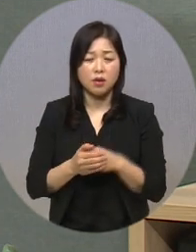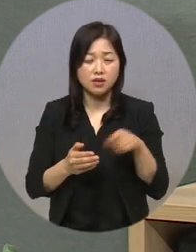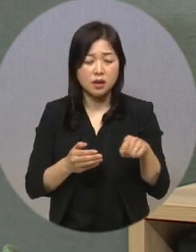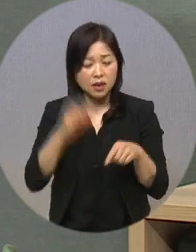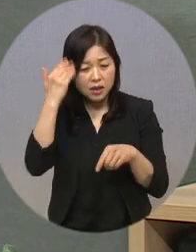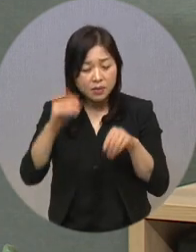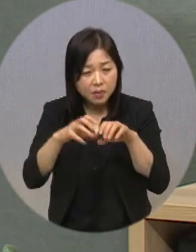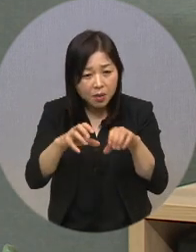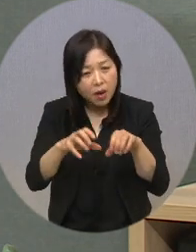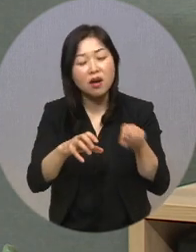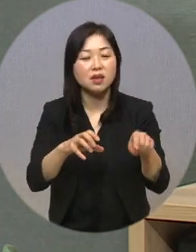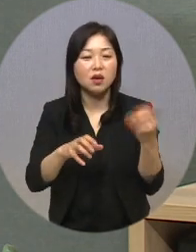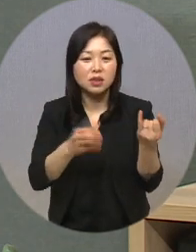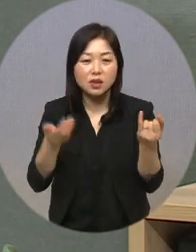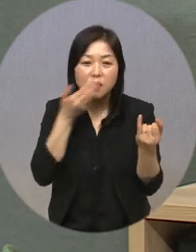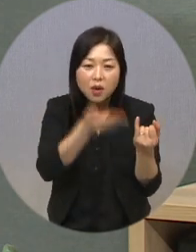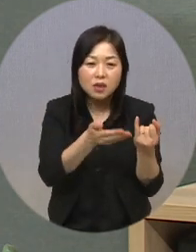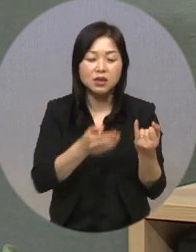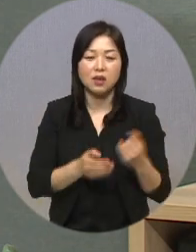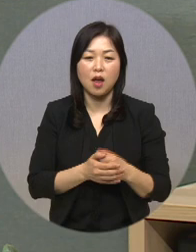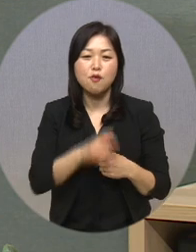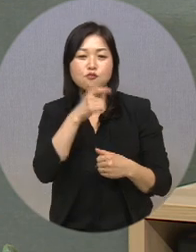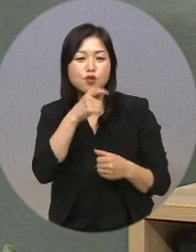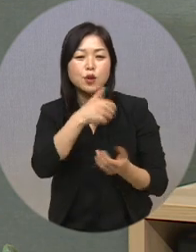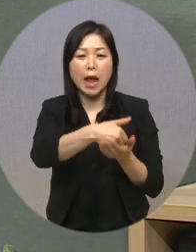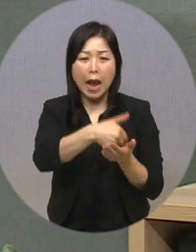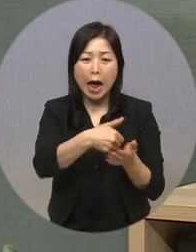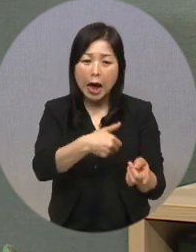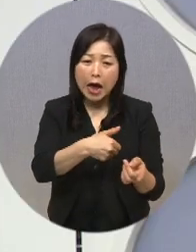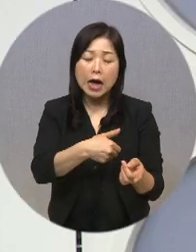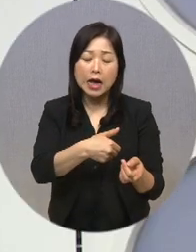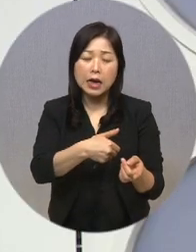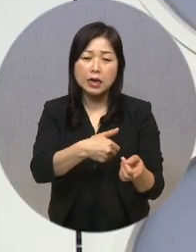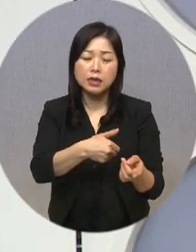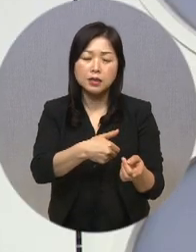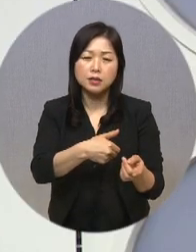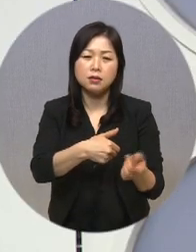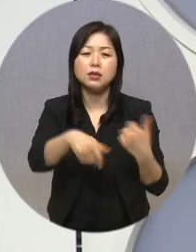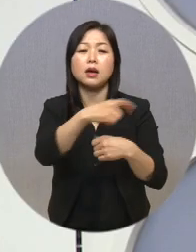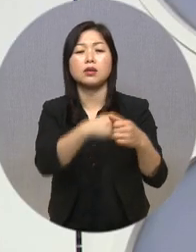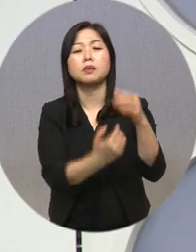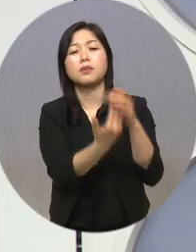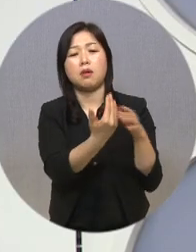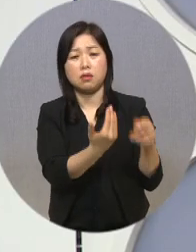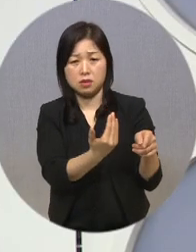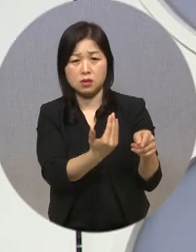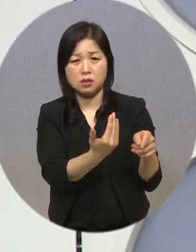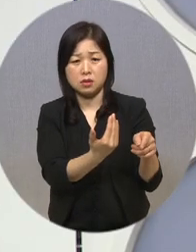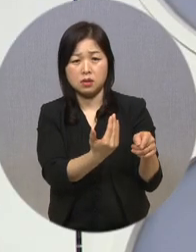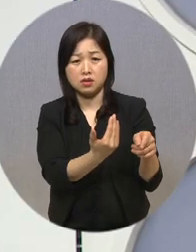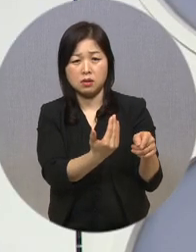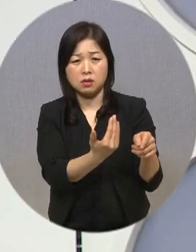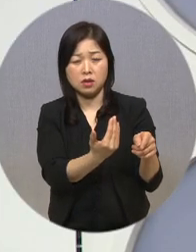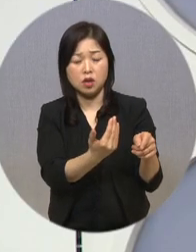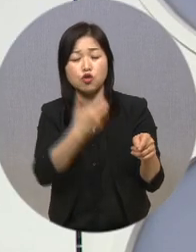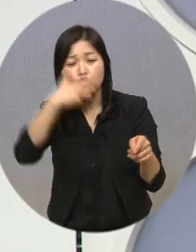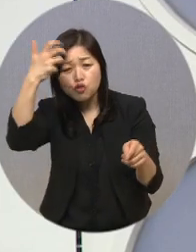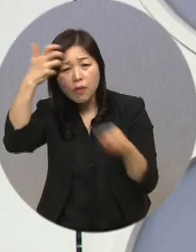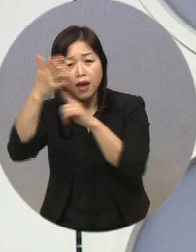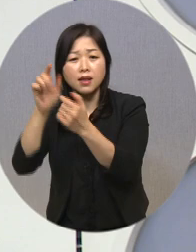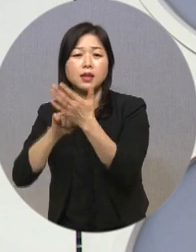이런 그게 영영 잊히질 않고 지금도 개가 개 얼굴이 꿈에